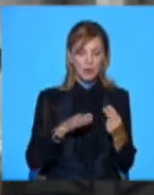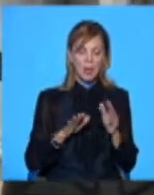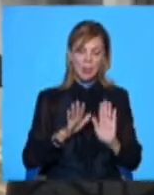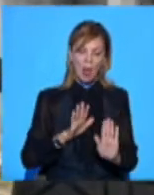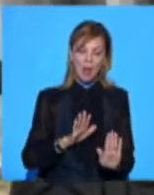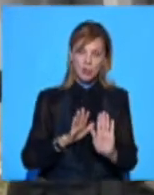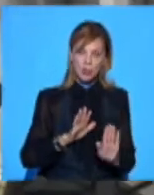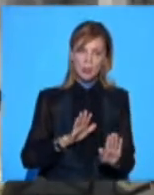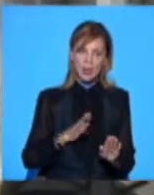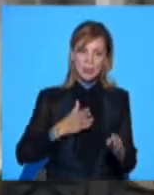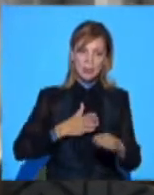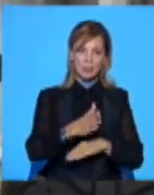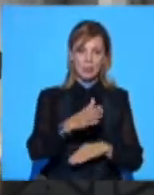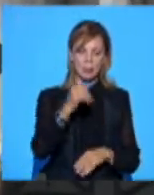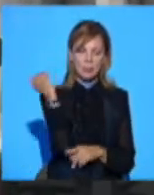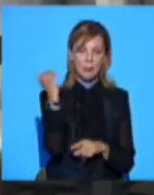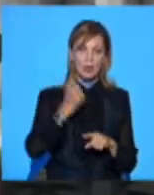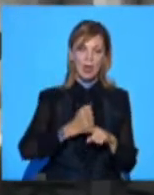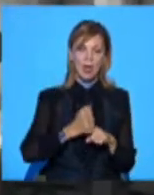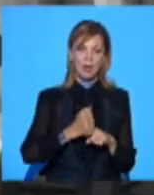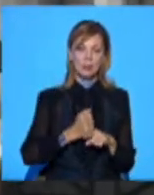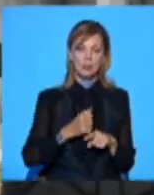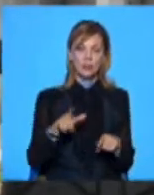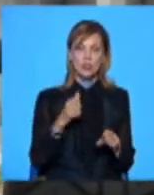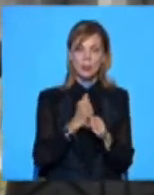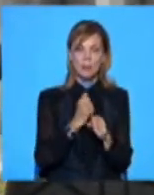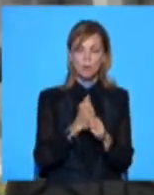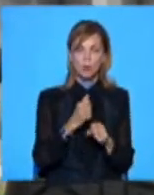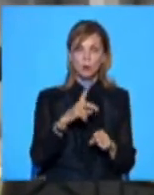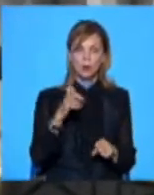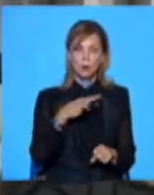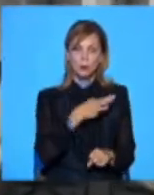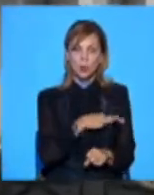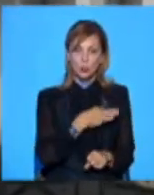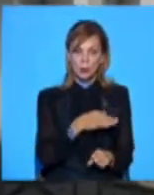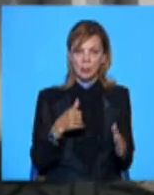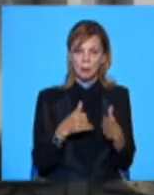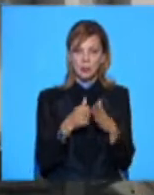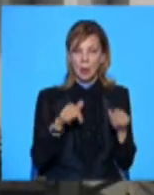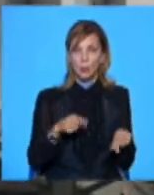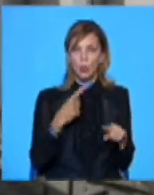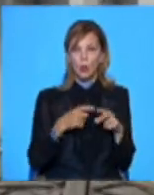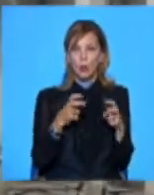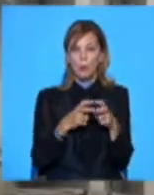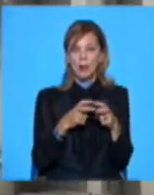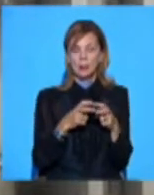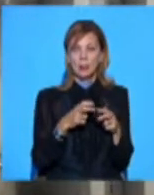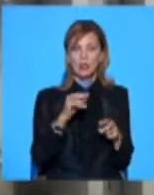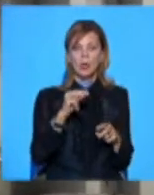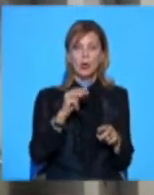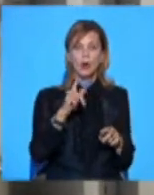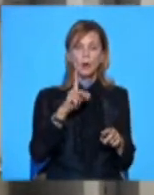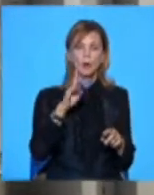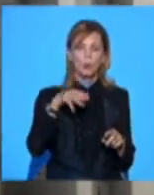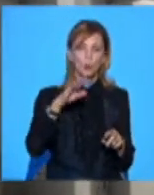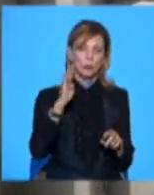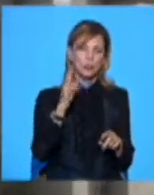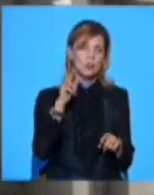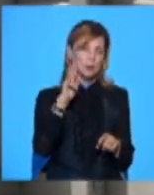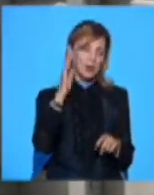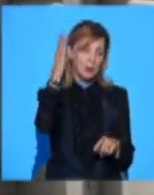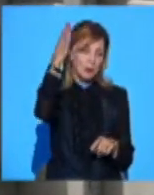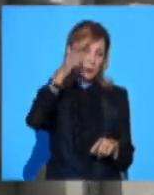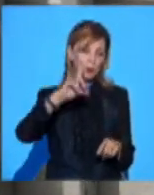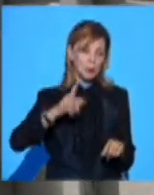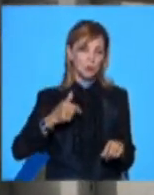direcția este mecanică. Deci este realizarea unui student, deocamdată cu baterii cu plumb, și sperăm noi pe viitor să